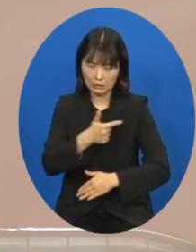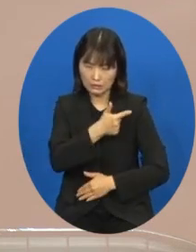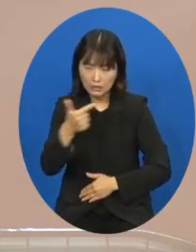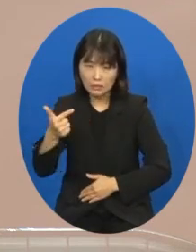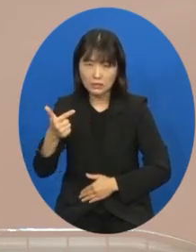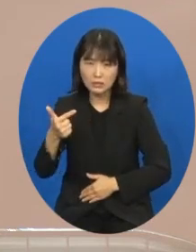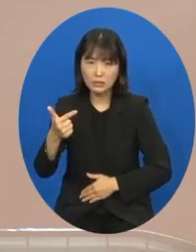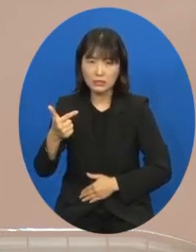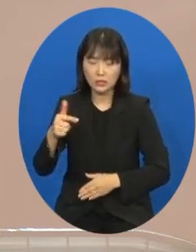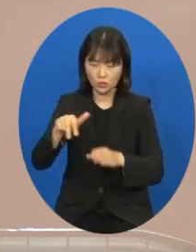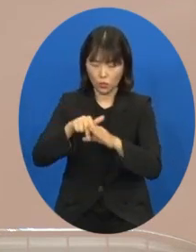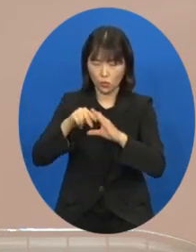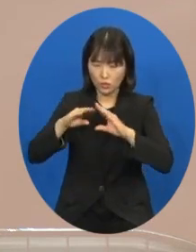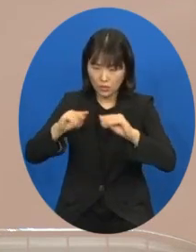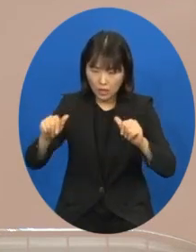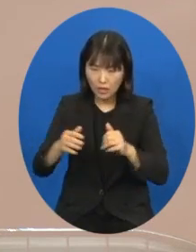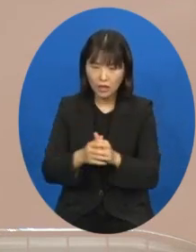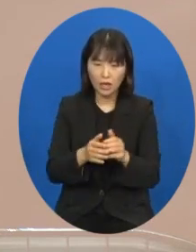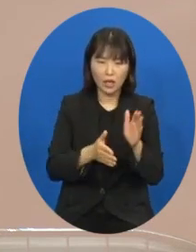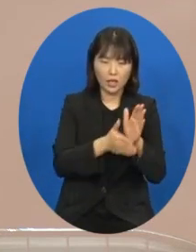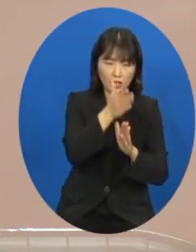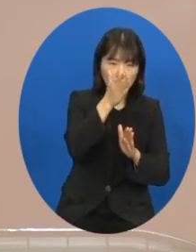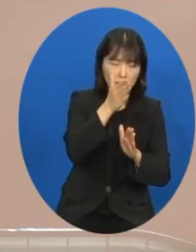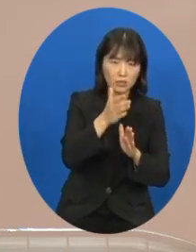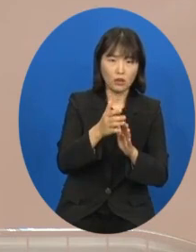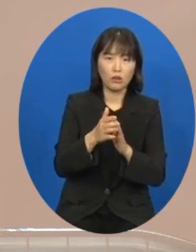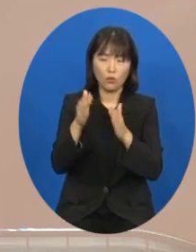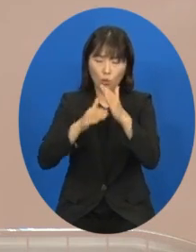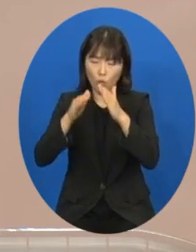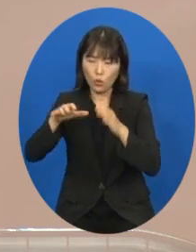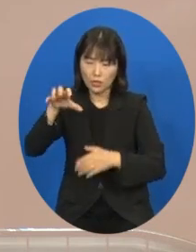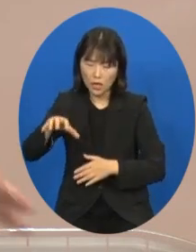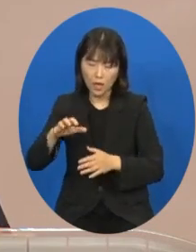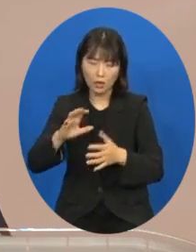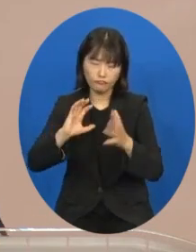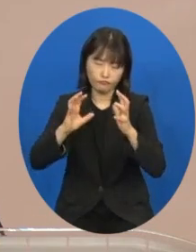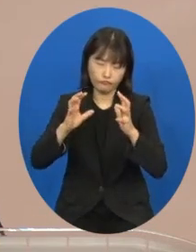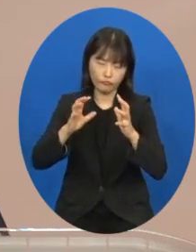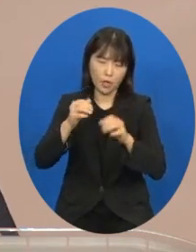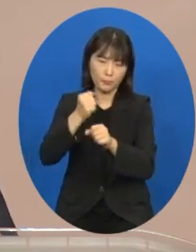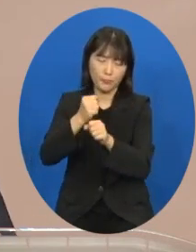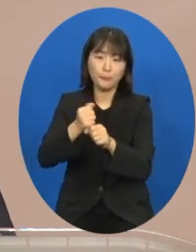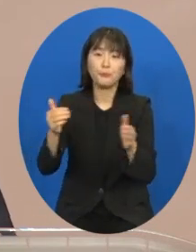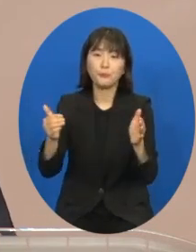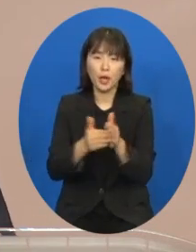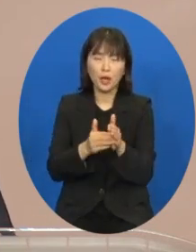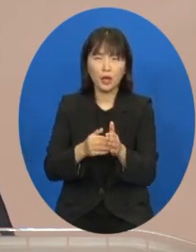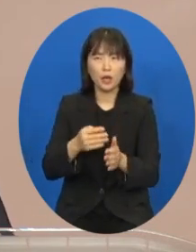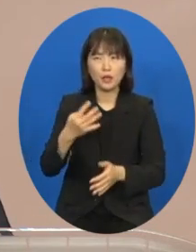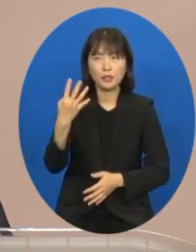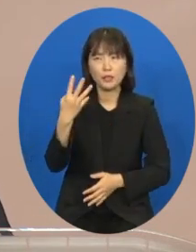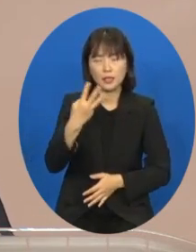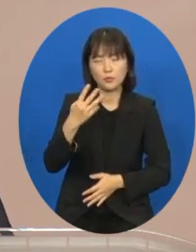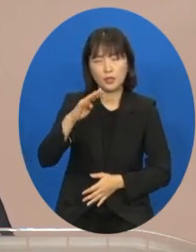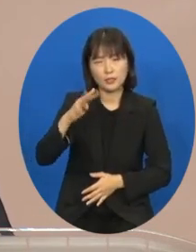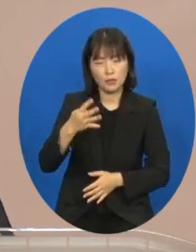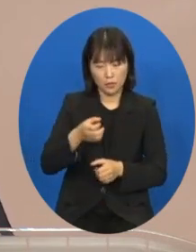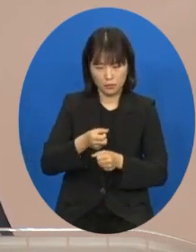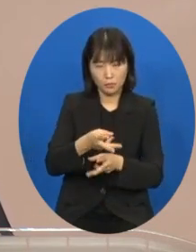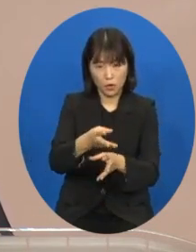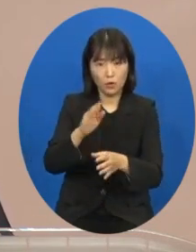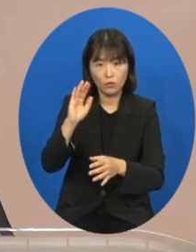하나 시청과 공단과 은원에서 그 조성을 했어요. 한 3,400평 되는